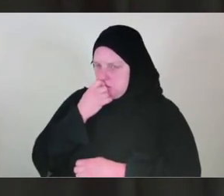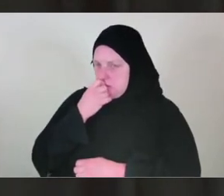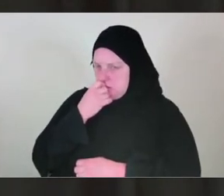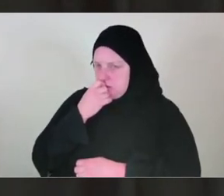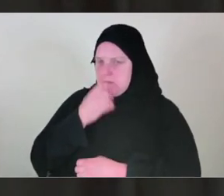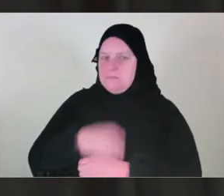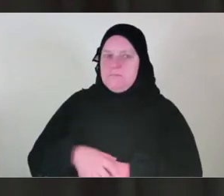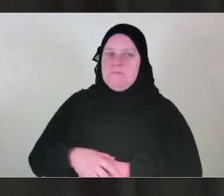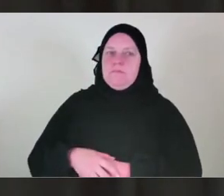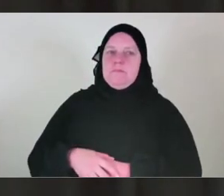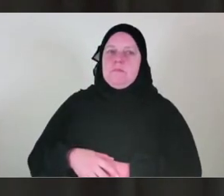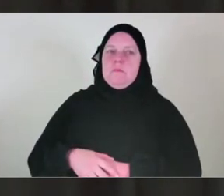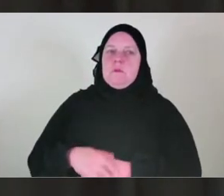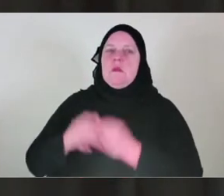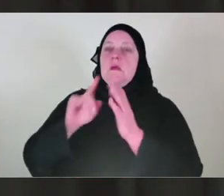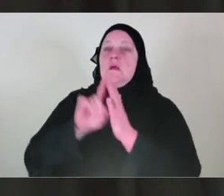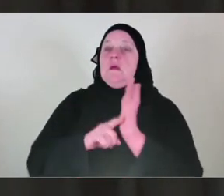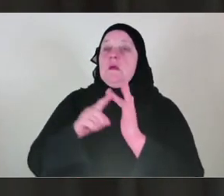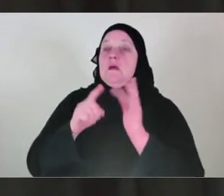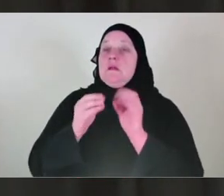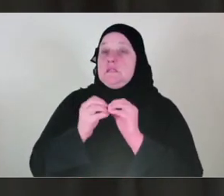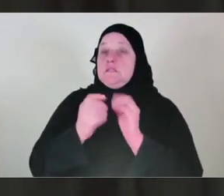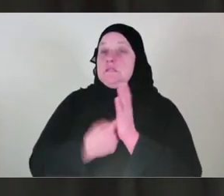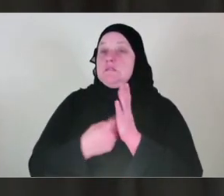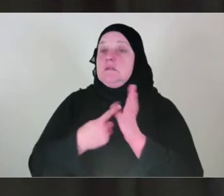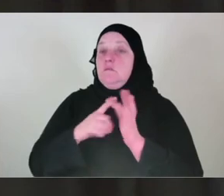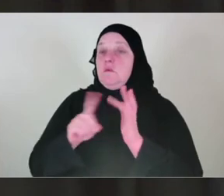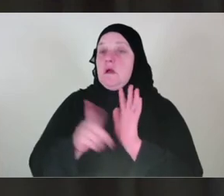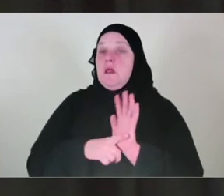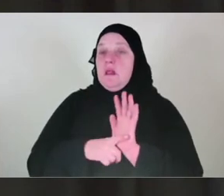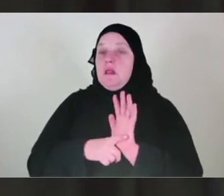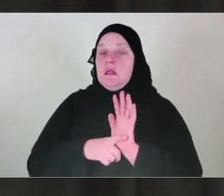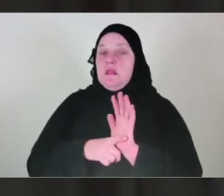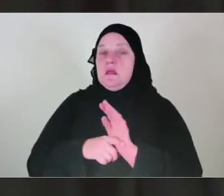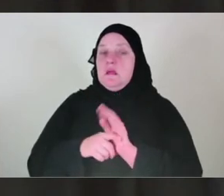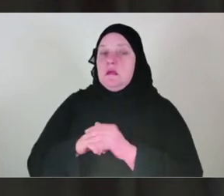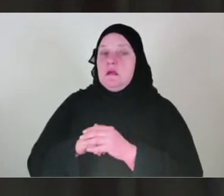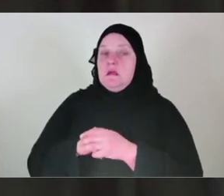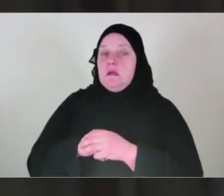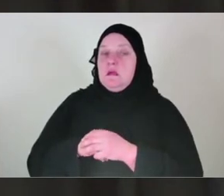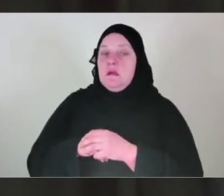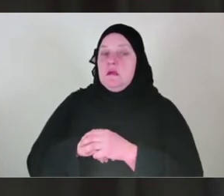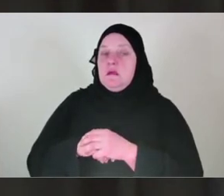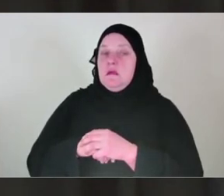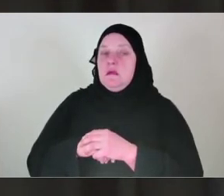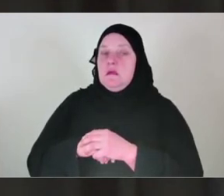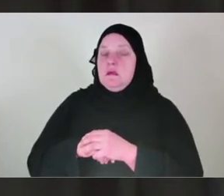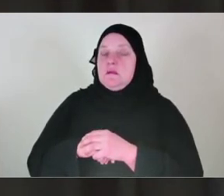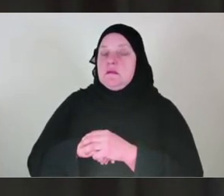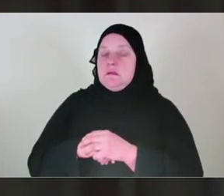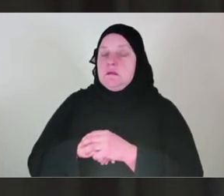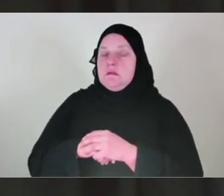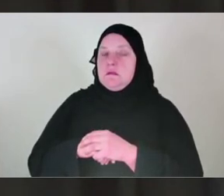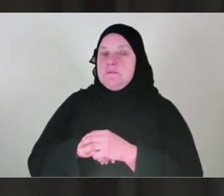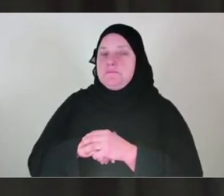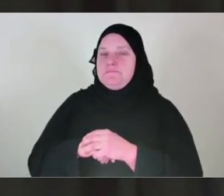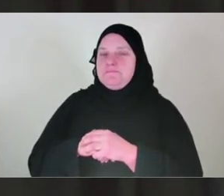لَأَنَّ جِبْرَائِيلَ وَمِكَائِيلَ مَلَكَانَ لِلَّهِ مُقَرَّبَانَ لَمْ يَعْصِيَ